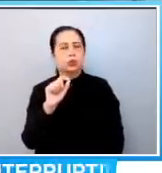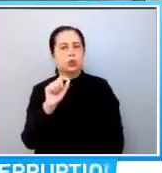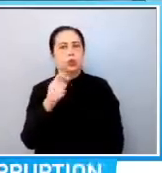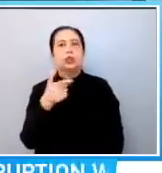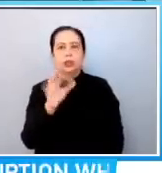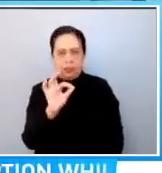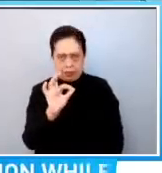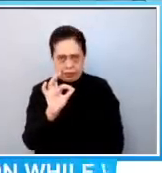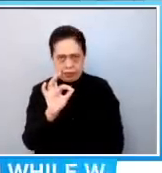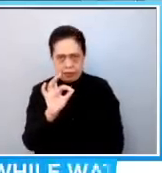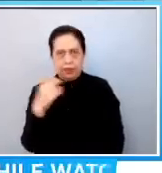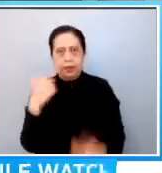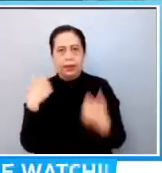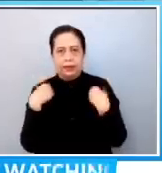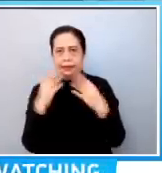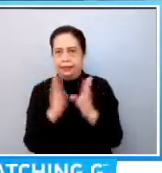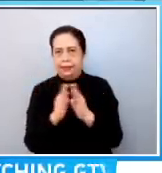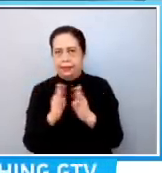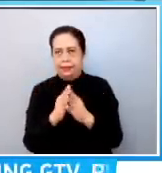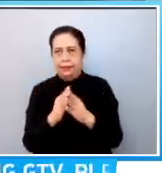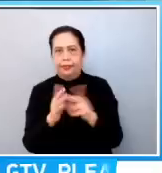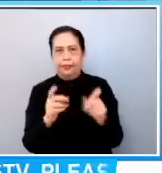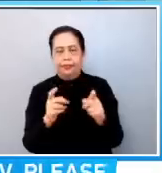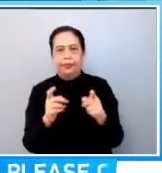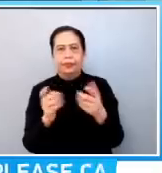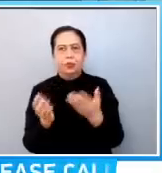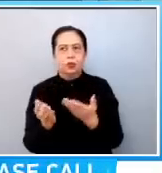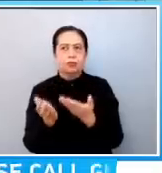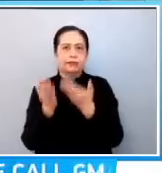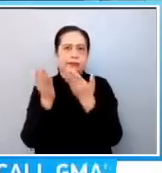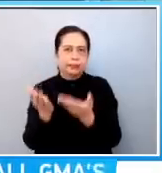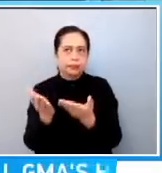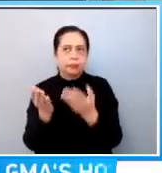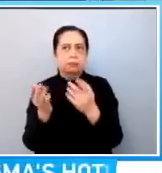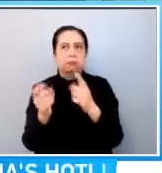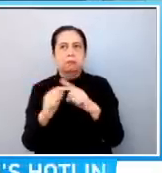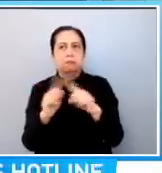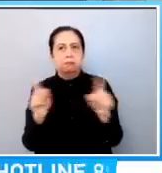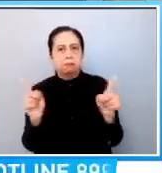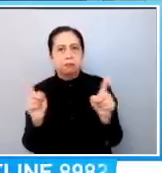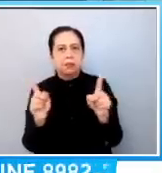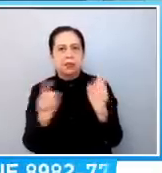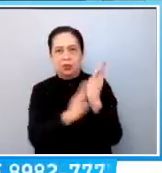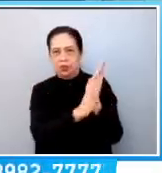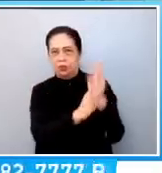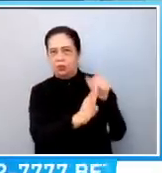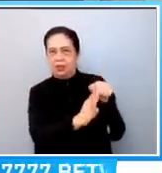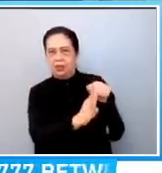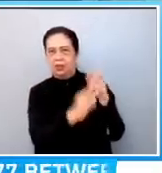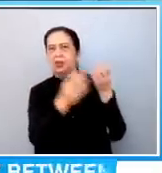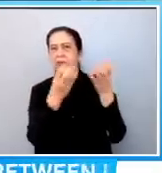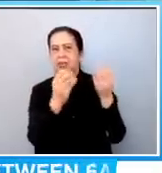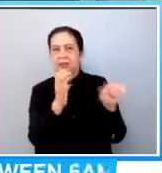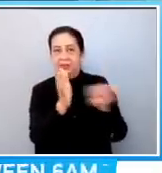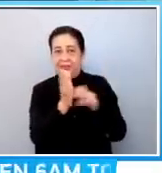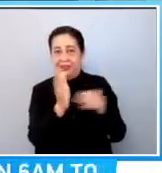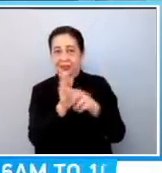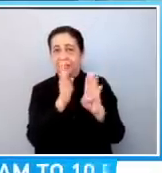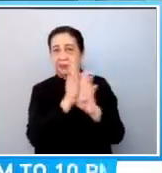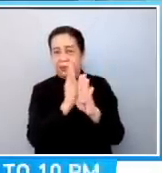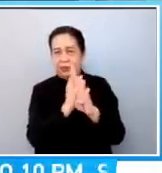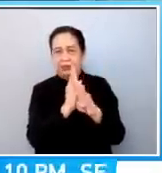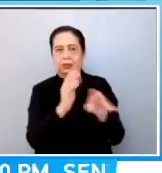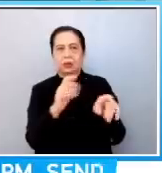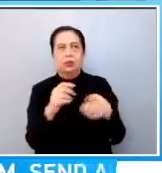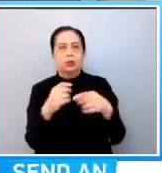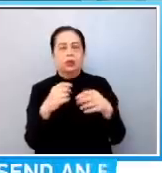June 29. Nagka-hearing na sila dyan, so off for resolution na yan. Pero yung sa mga bus, ito yung marami rin sumasakay, no, bukod dun sa mga jeep, ang